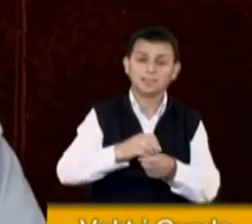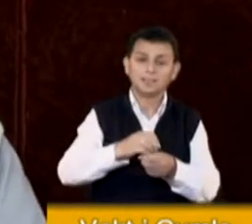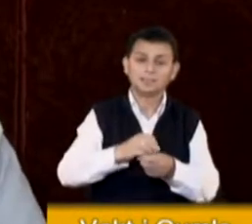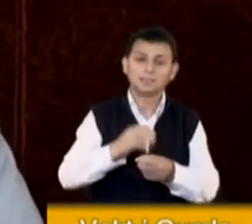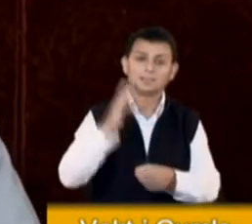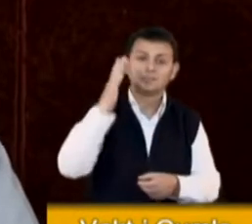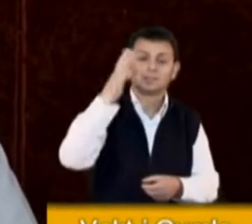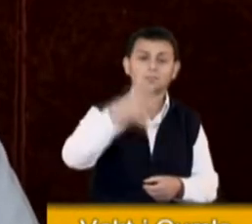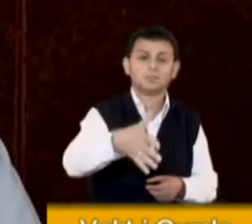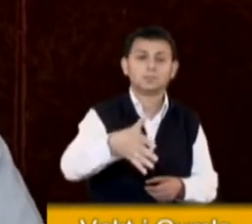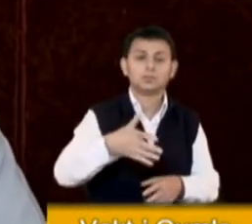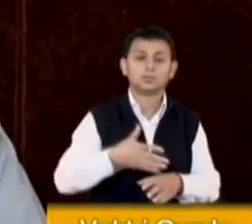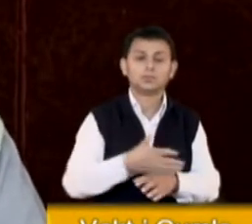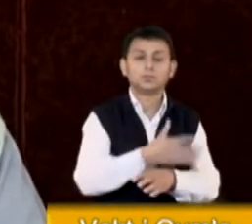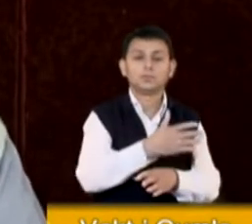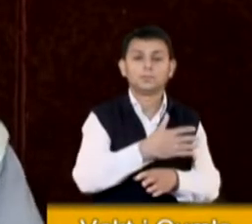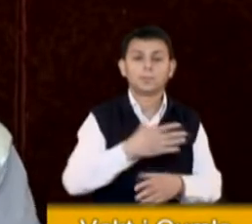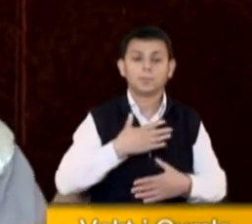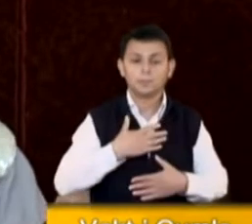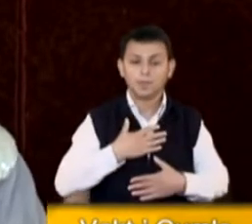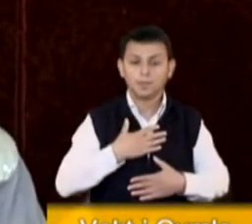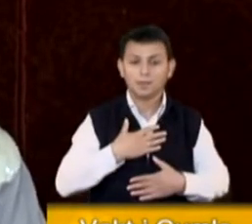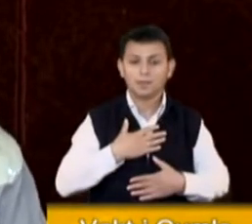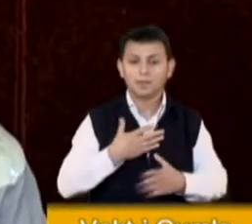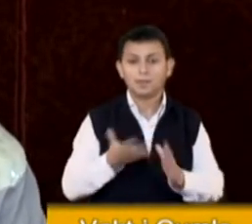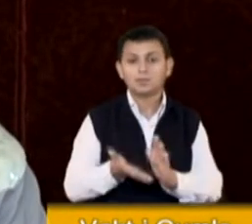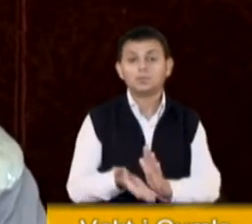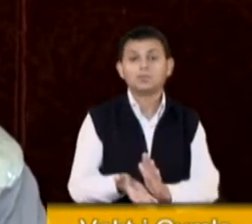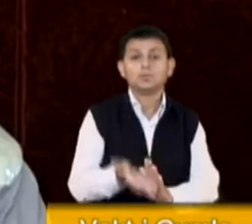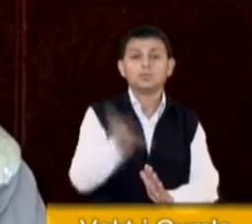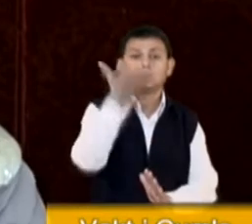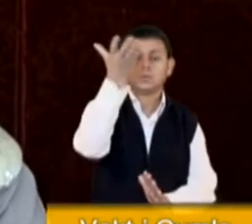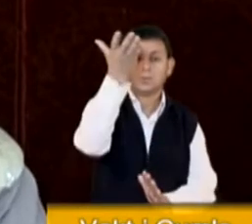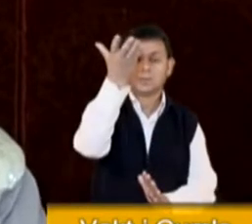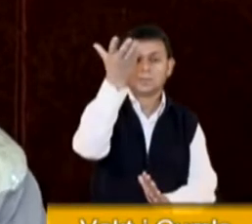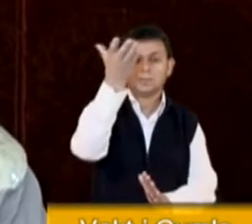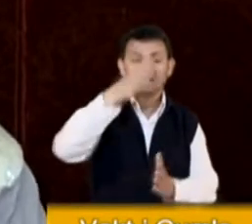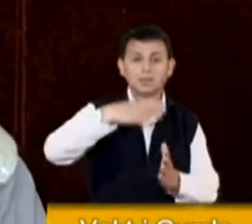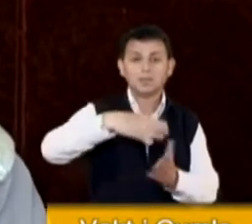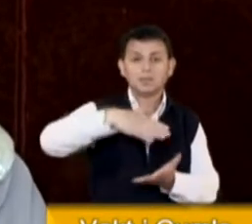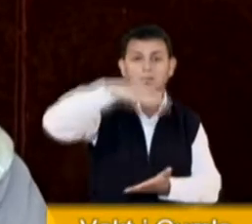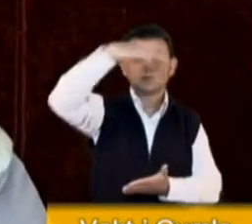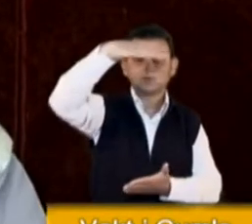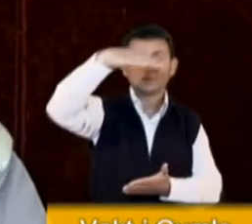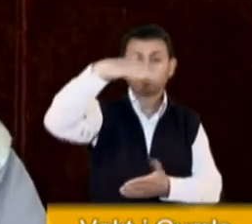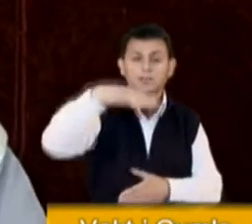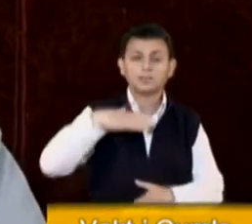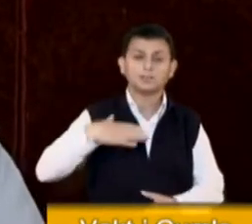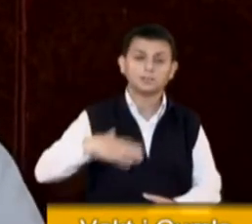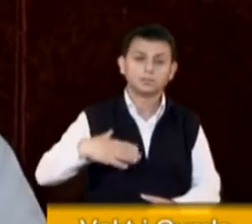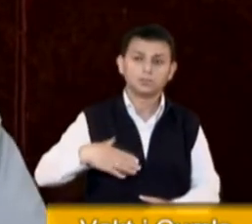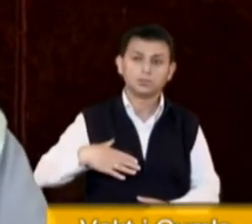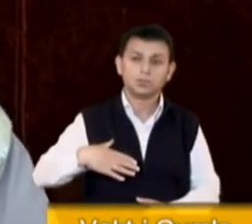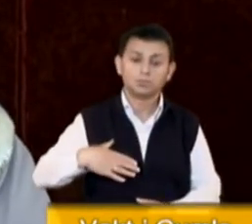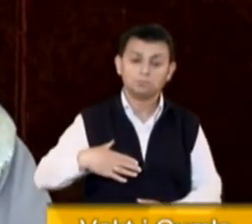sefer cinciye değil de aklı başında bir hocaya gitmiş. Efendim, ben terfi edemiyorum, bana bir şeyler yazın. O da yazmış vermiş. Hakikaten terfi de